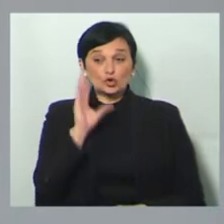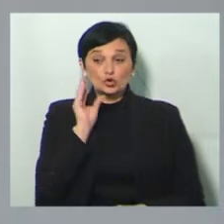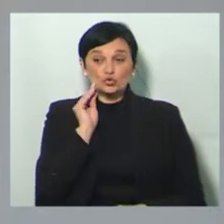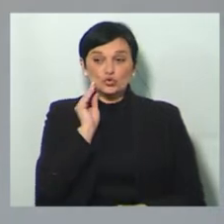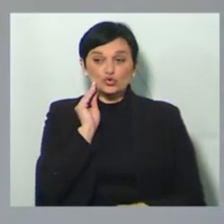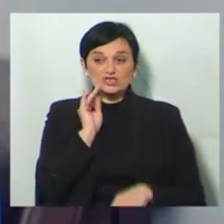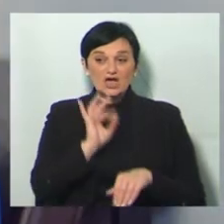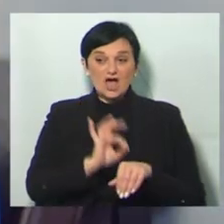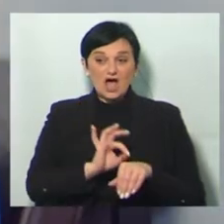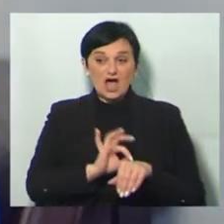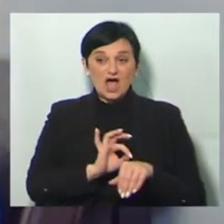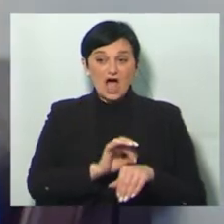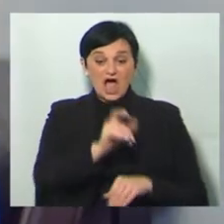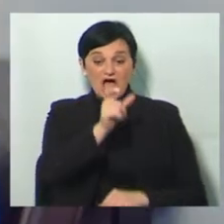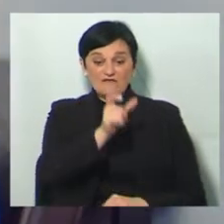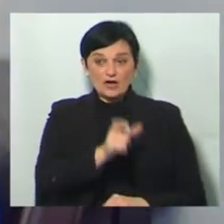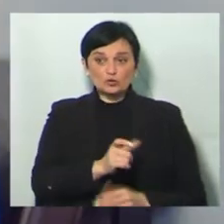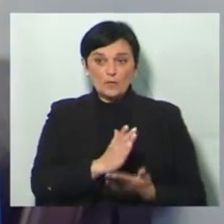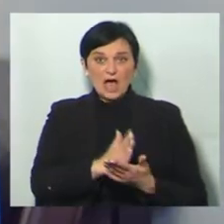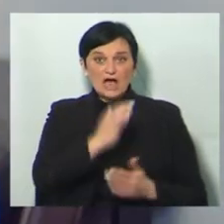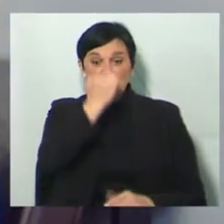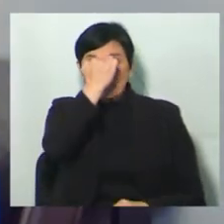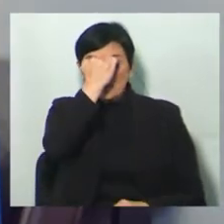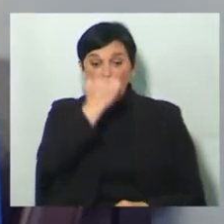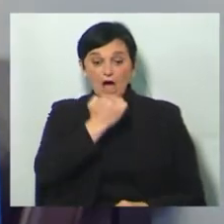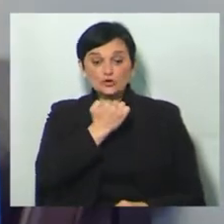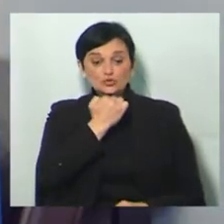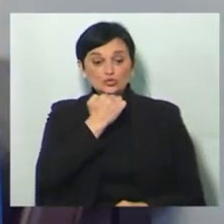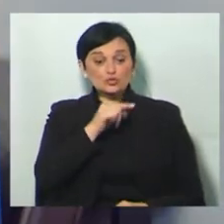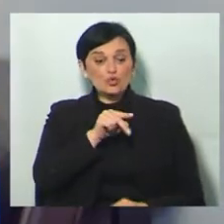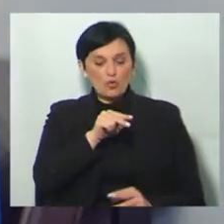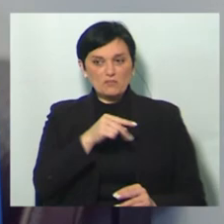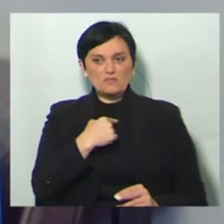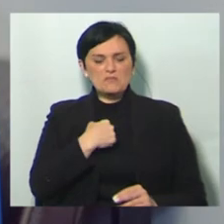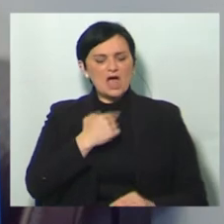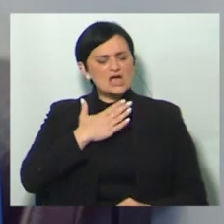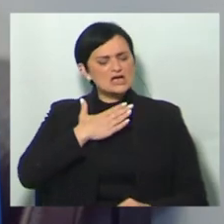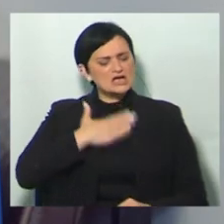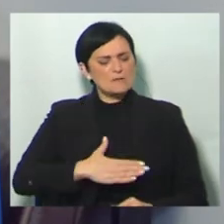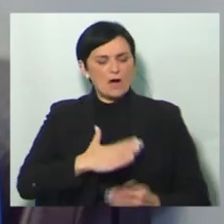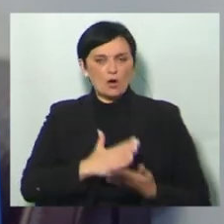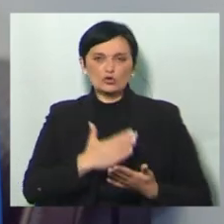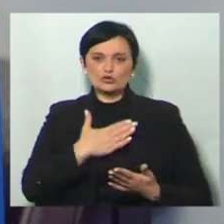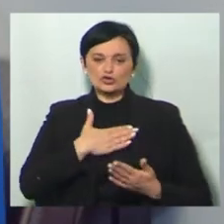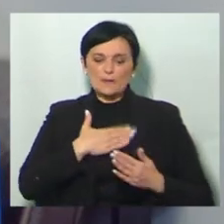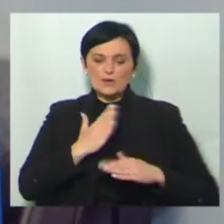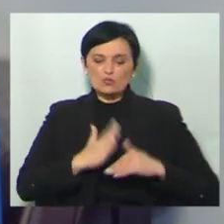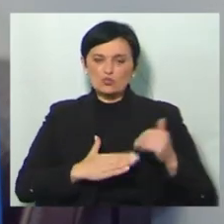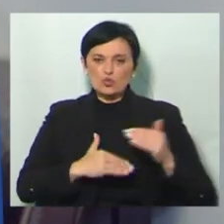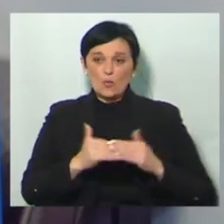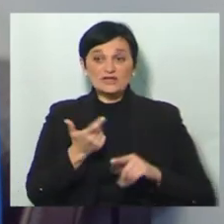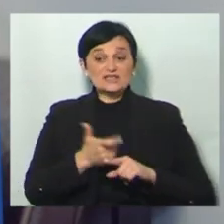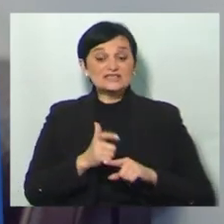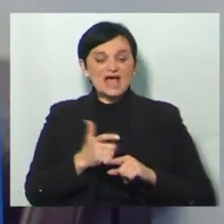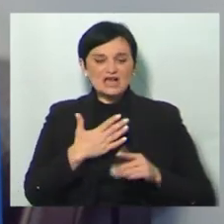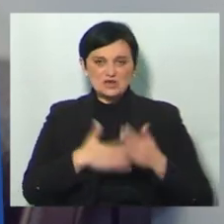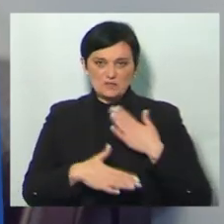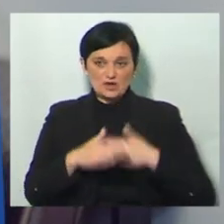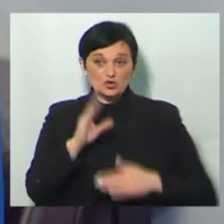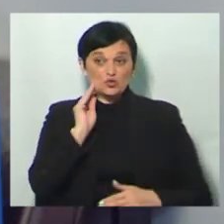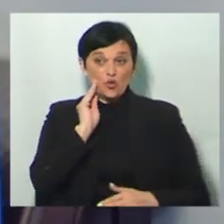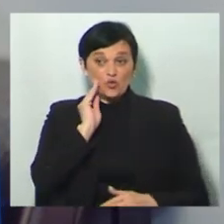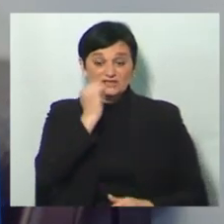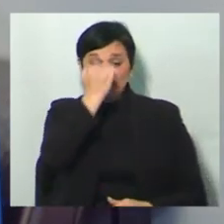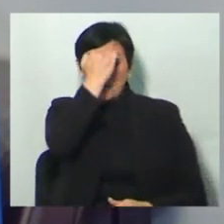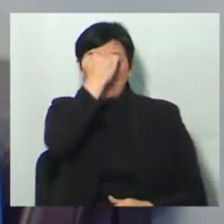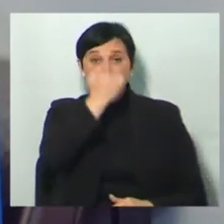Როცა ავადმყოფი არის მადლობელი. Აი მაშინ ვარკმაყოფილი ჩემი პროფესიის და ძალიან მეხარია როცა